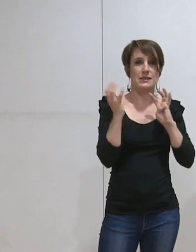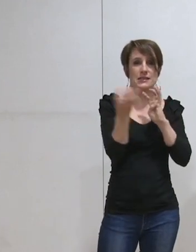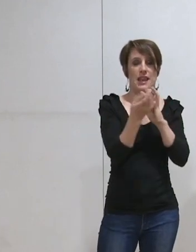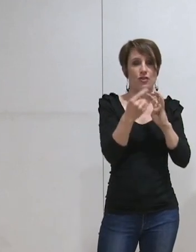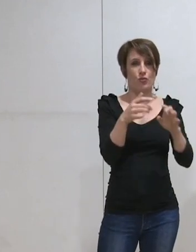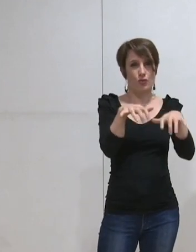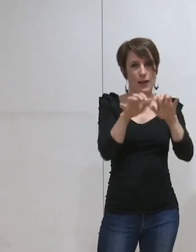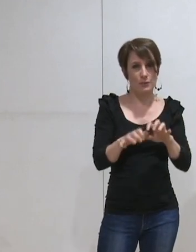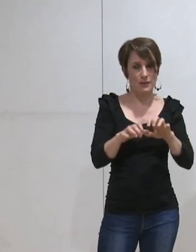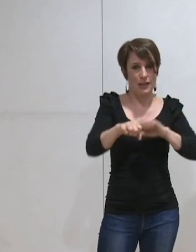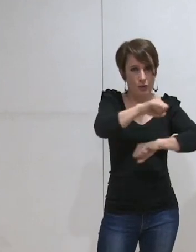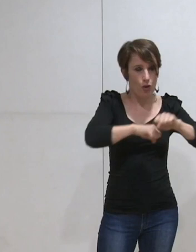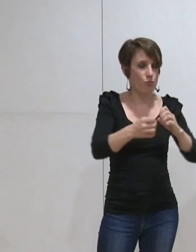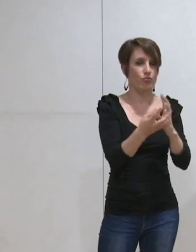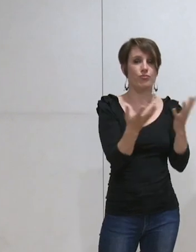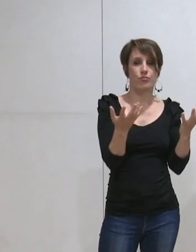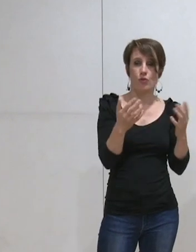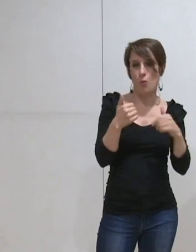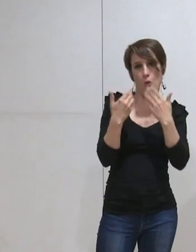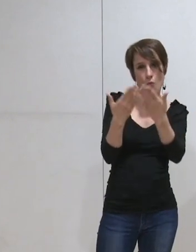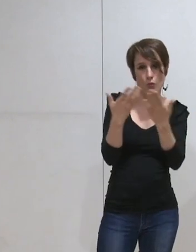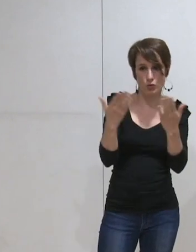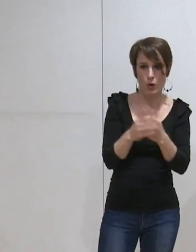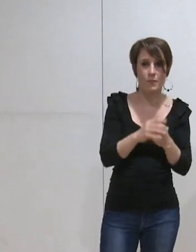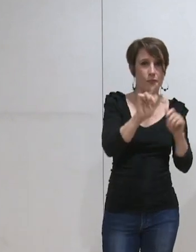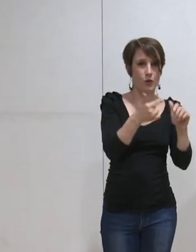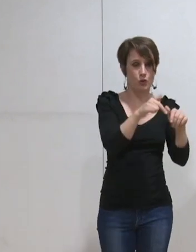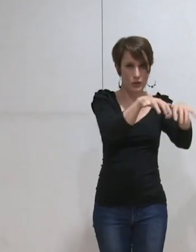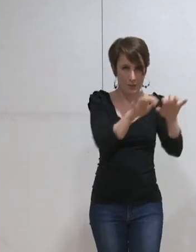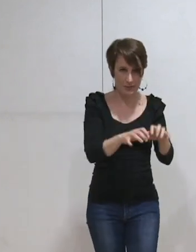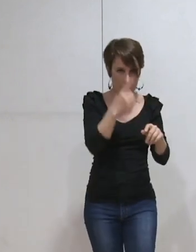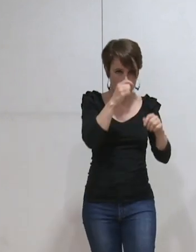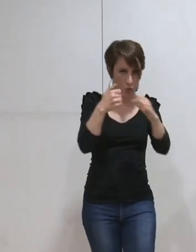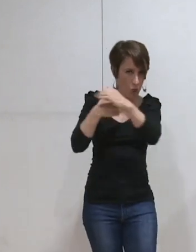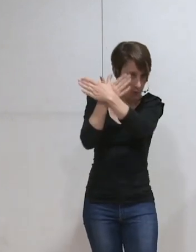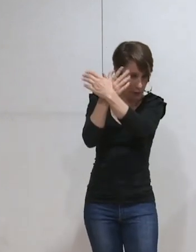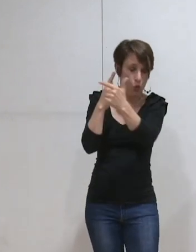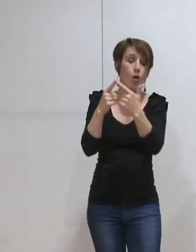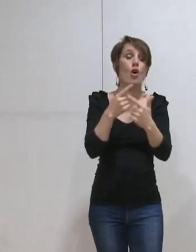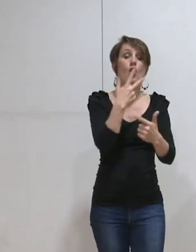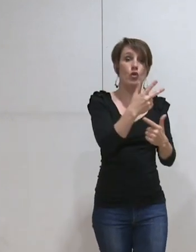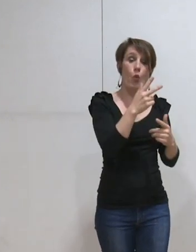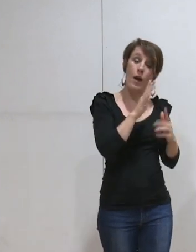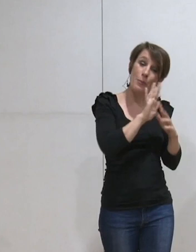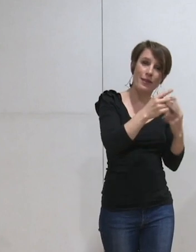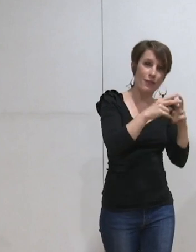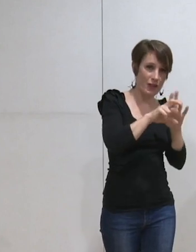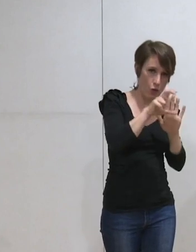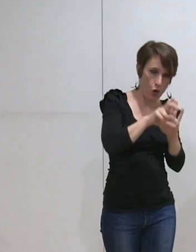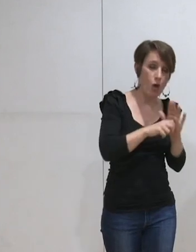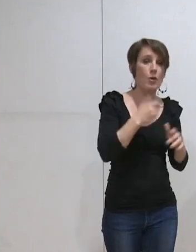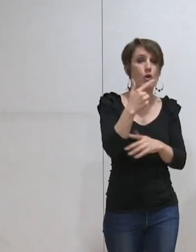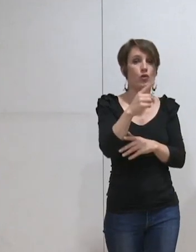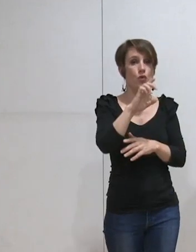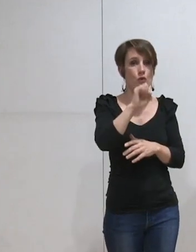faite et il est proposé qu'elle se répartisseent ainsi 12 administrateurs pour la métropole 3 pour la ville de Grenoble de pour le